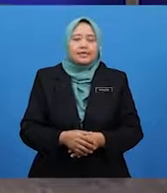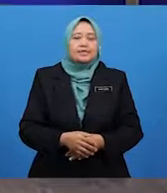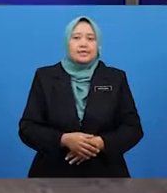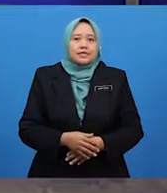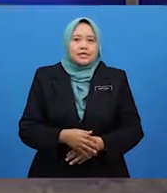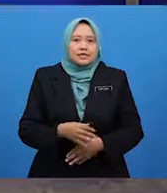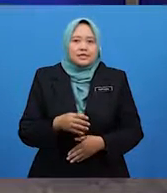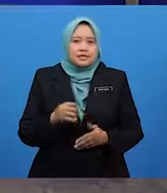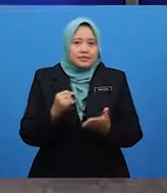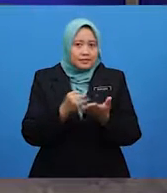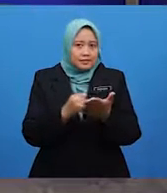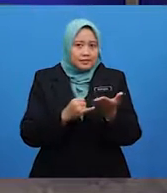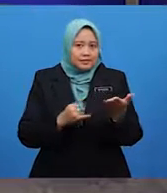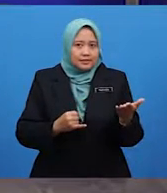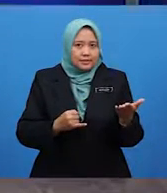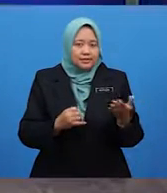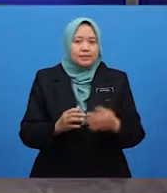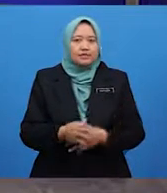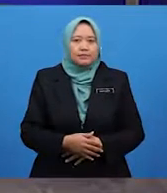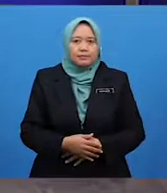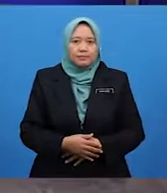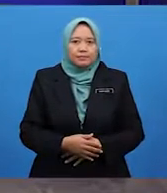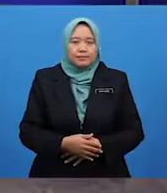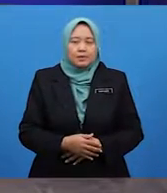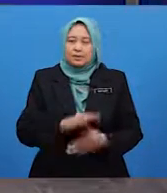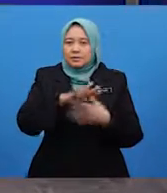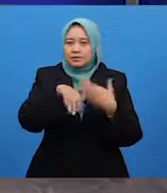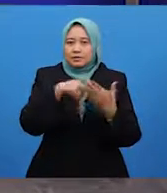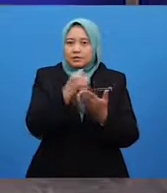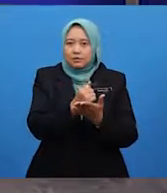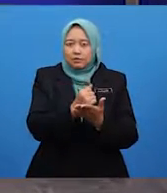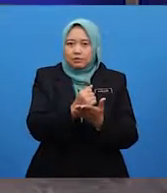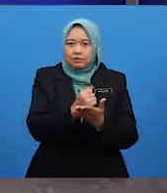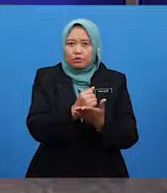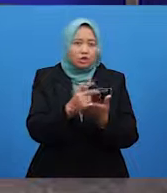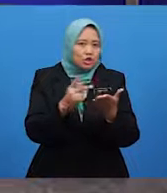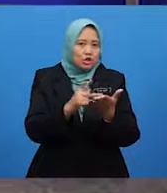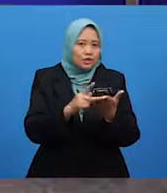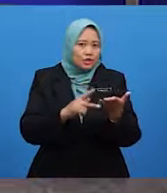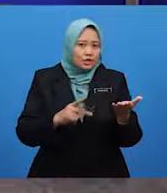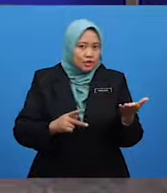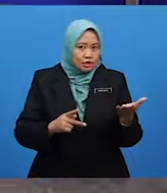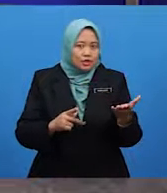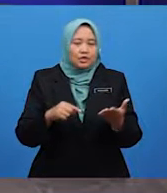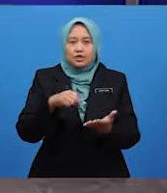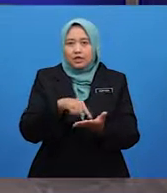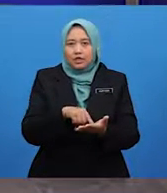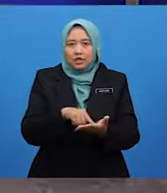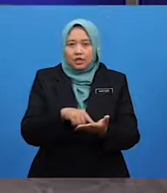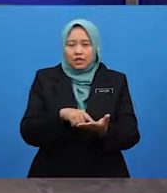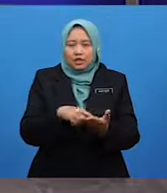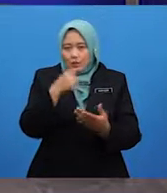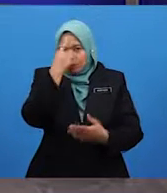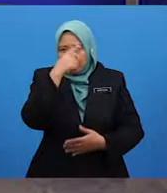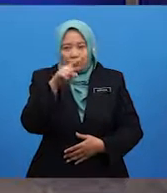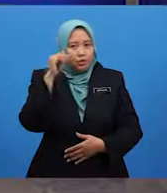karya-karya ini sebenarnya lah untuk memperingati perjuangan wira-wira sejarah negara kita dalam bentuk dokumentasi. Tapi kadang-kadang hanya